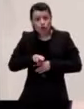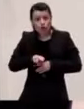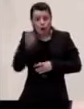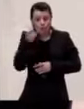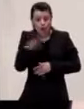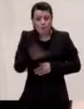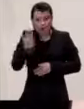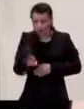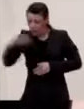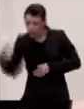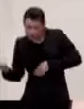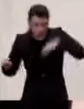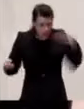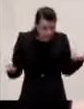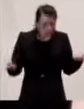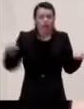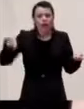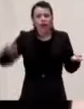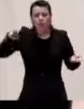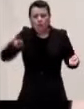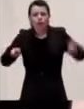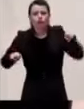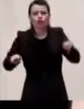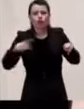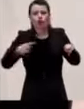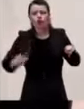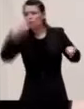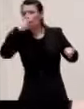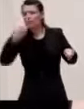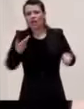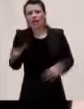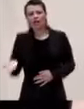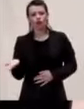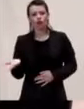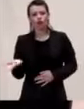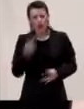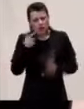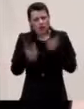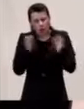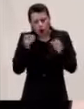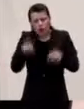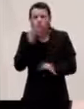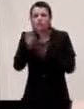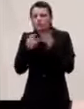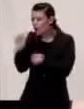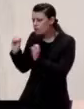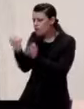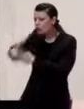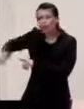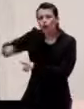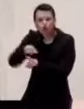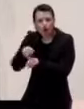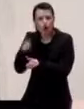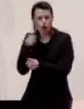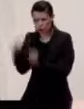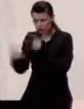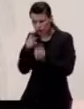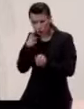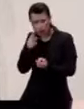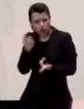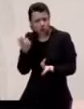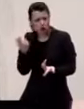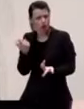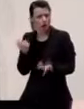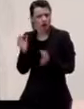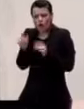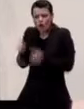la mascherina attaccata per dire la situazione in cui stavano vivendo il nostro pronto soccorso. E i reparti erano la stessa cosa, perché